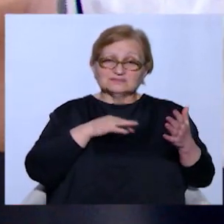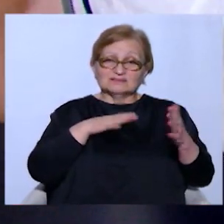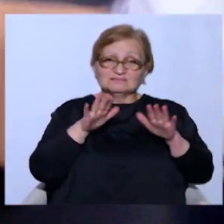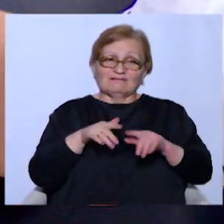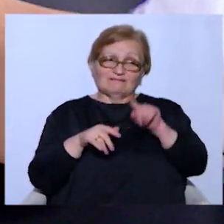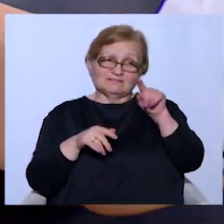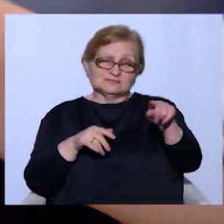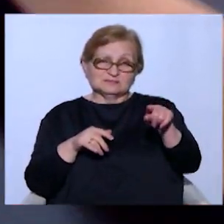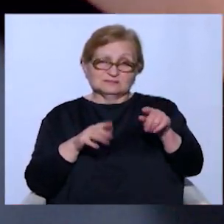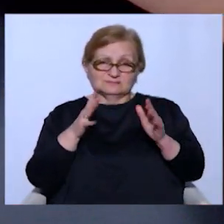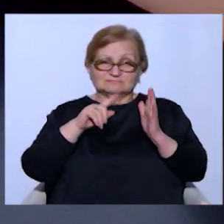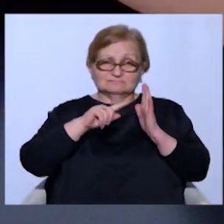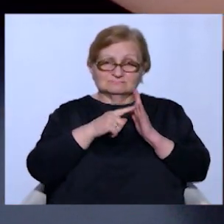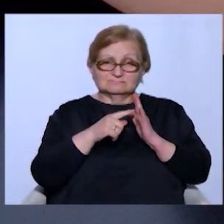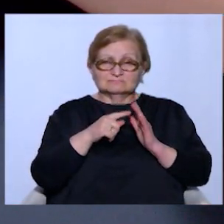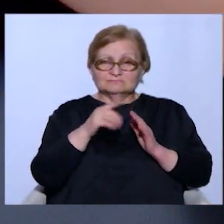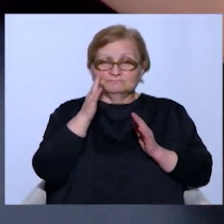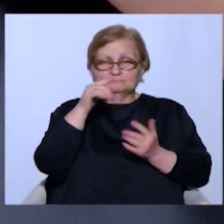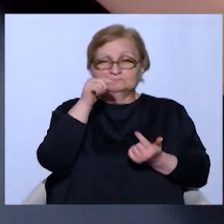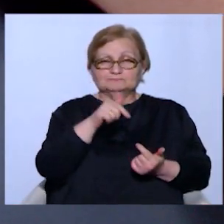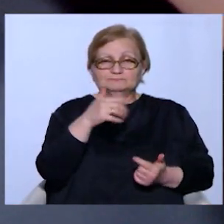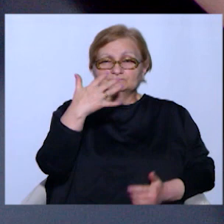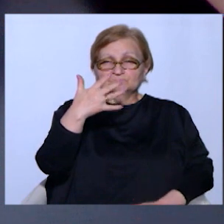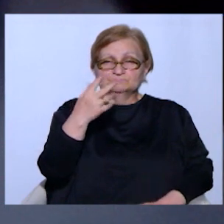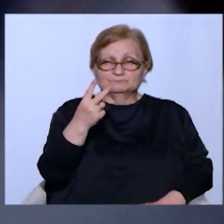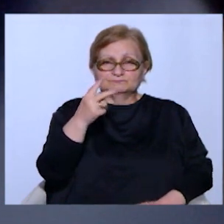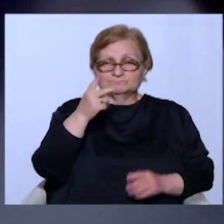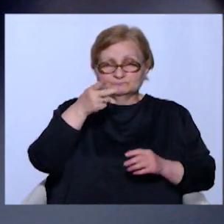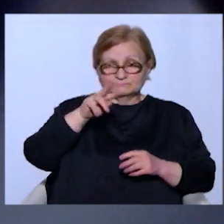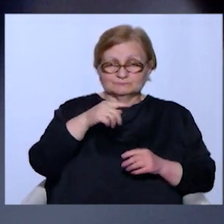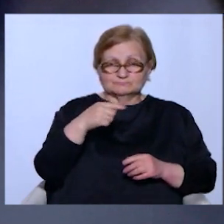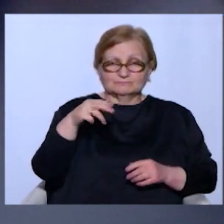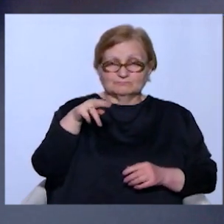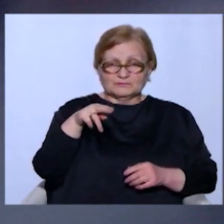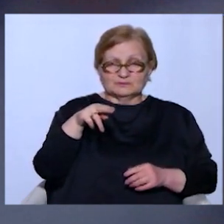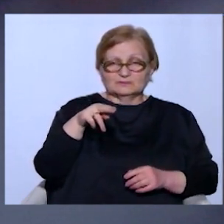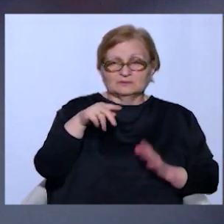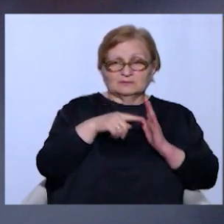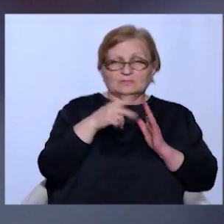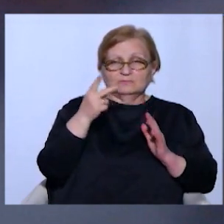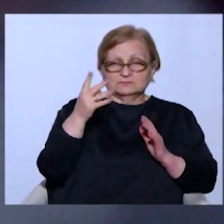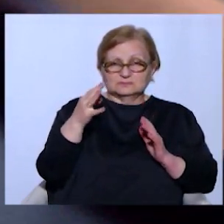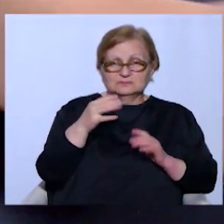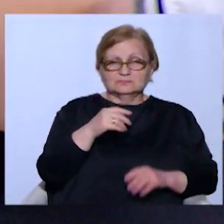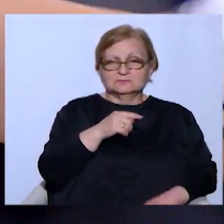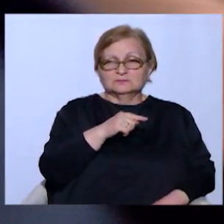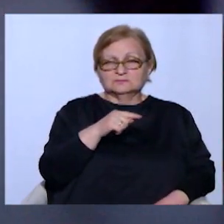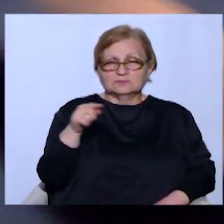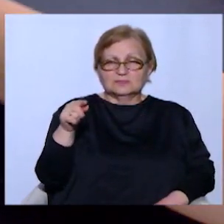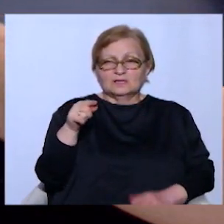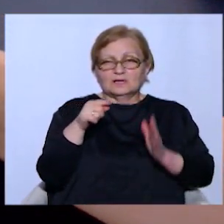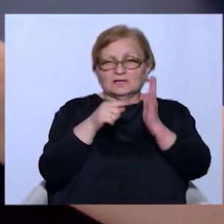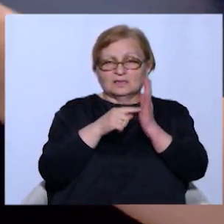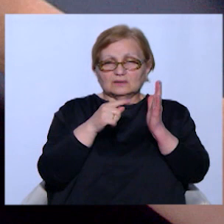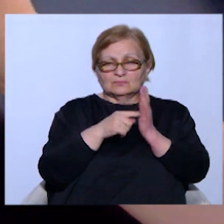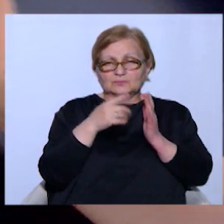არეში, შესაბამისად იქნება 52-ის კვადრატი მინუს პი გამორბული 24-ის კვადრატზე